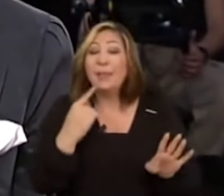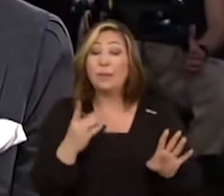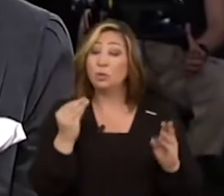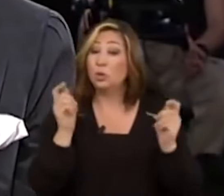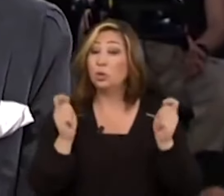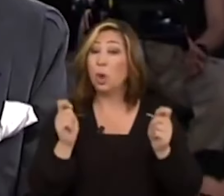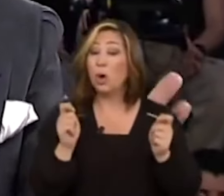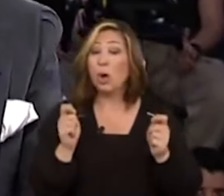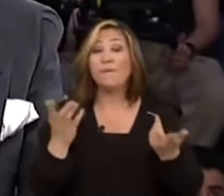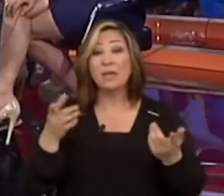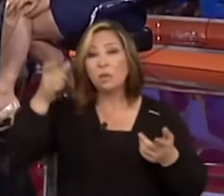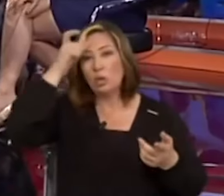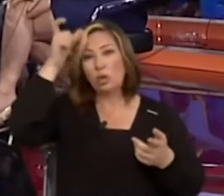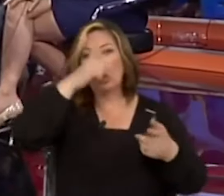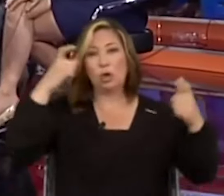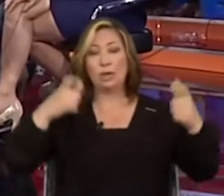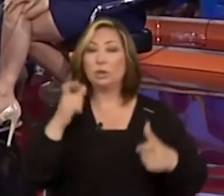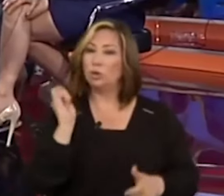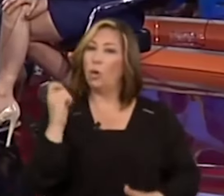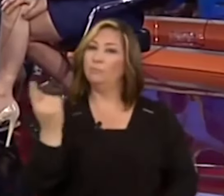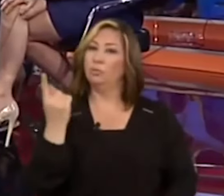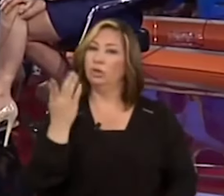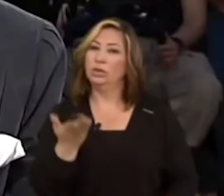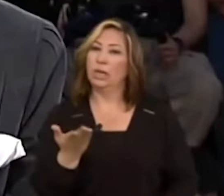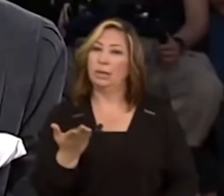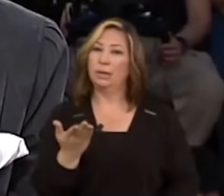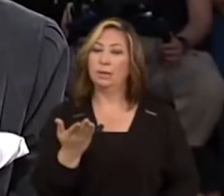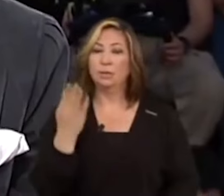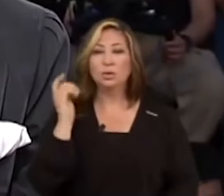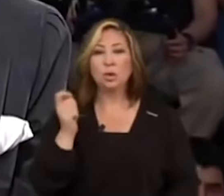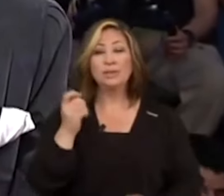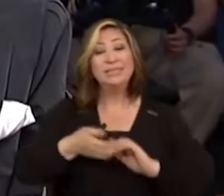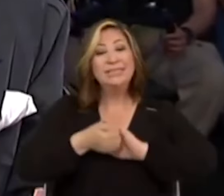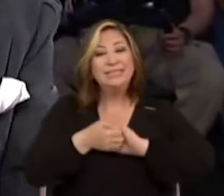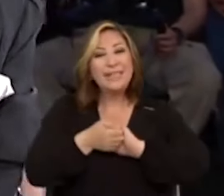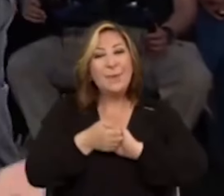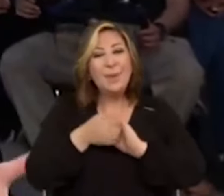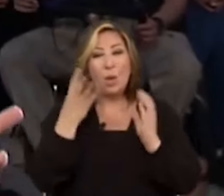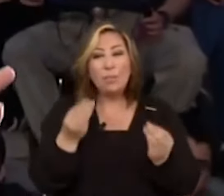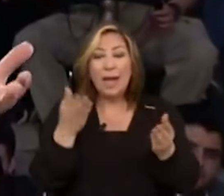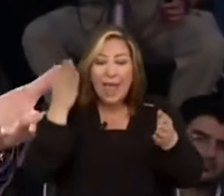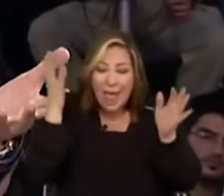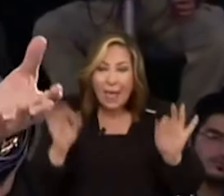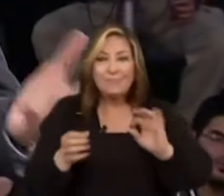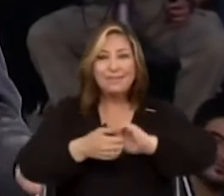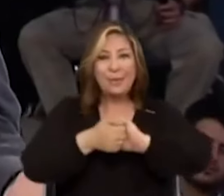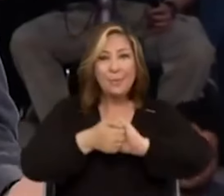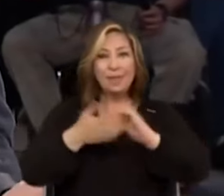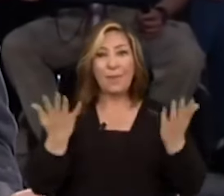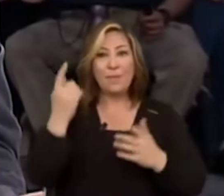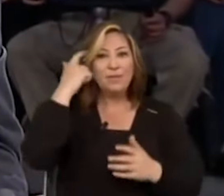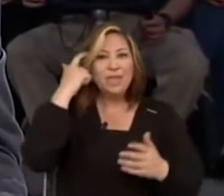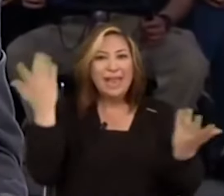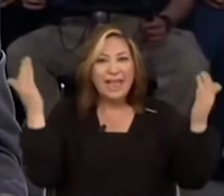hakikaten çok zor. Ve Türkiye'de de zor bir şey. Zor bir şey yani. Samimi olmak değil mi? Ya evet, hem samimiyet hem de bir de başına